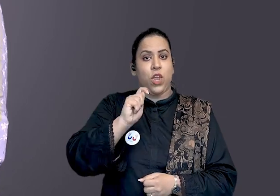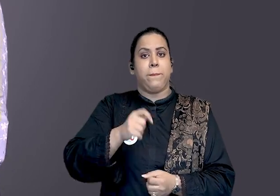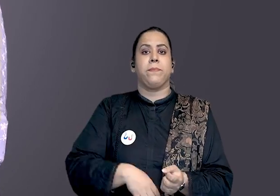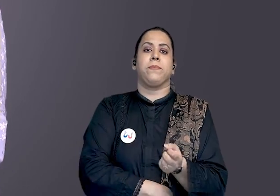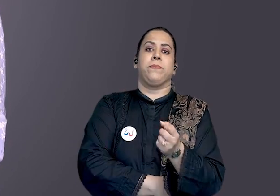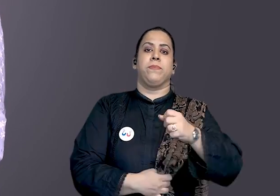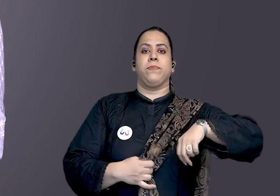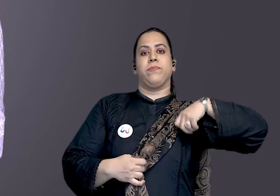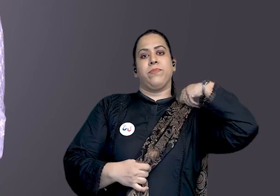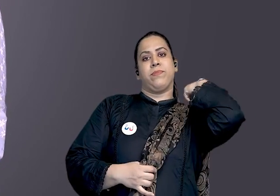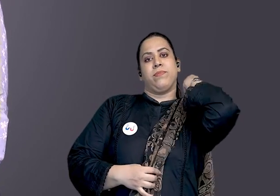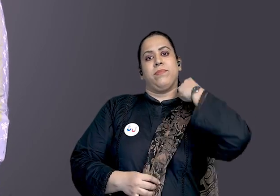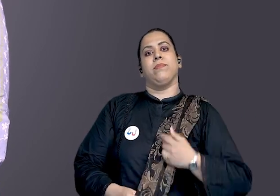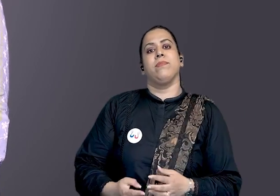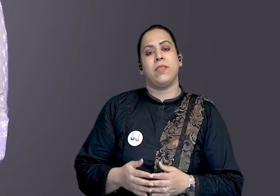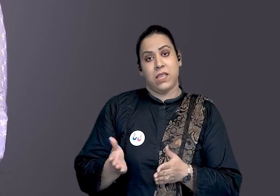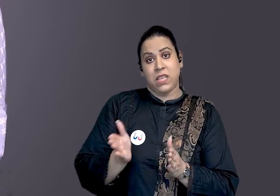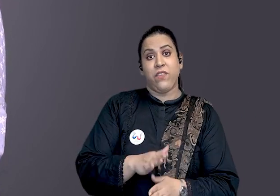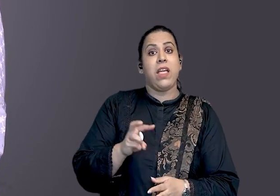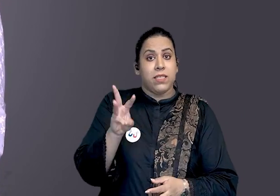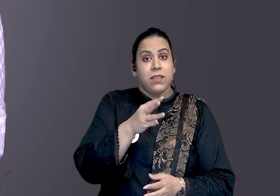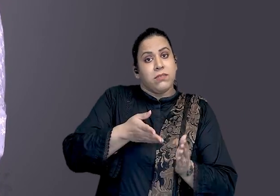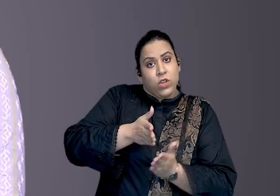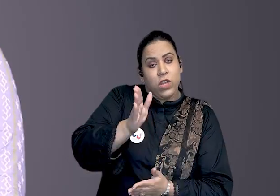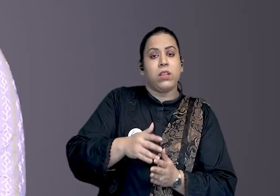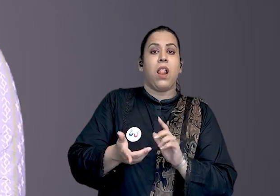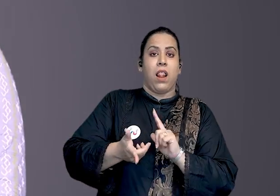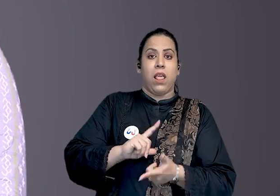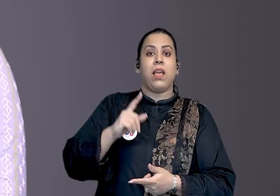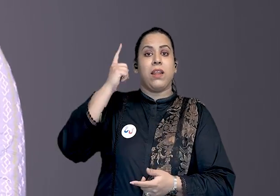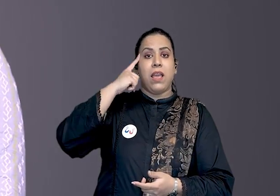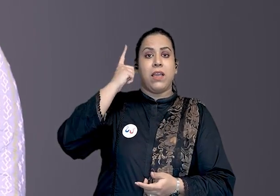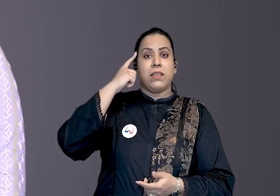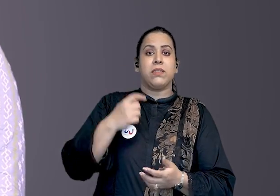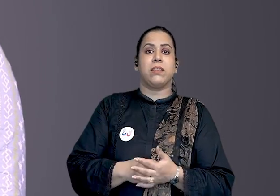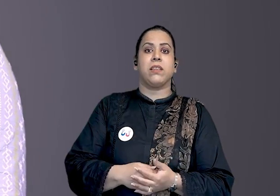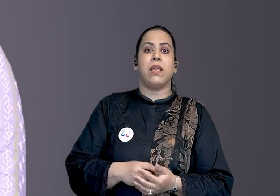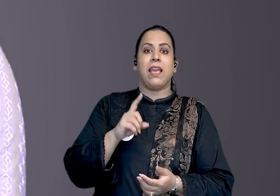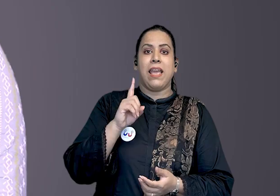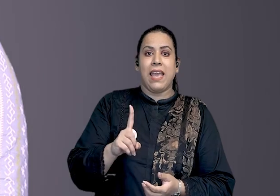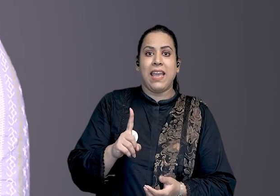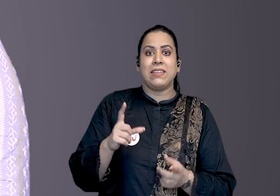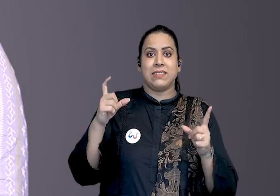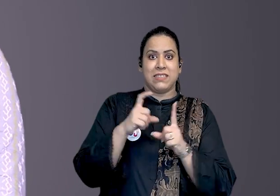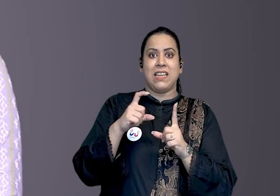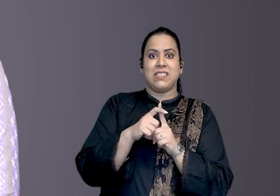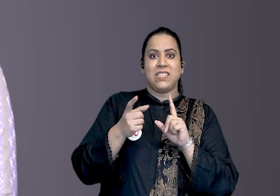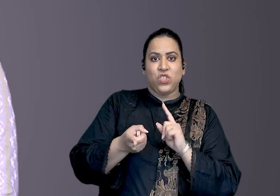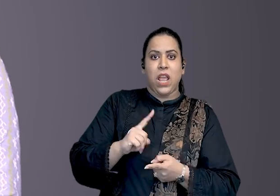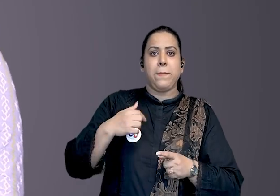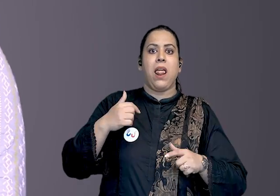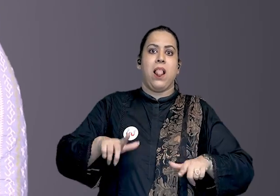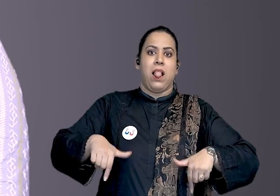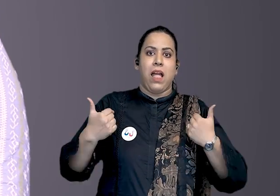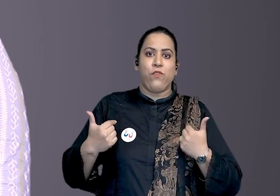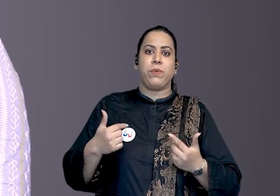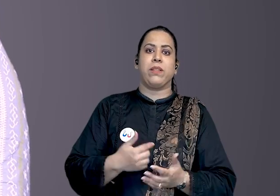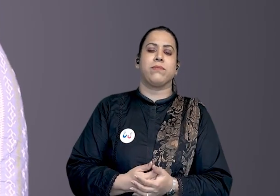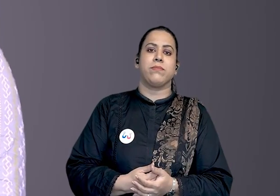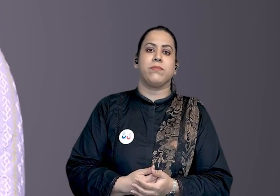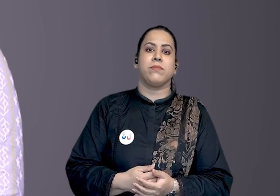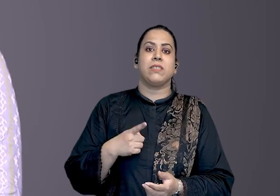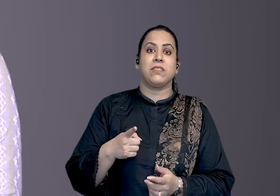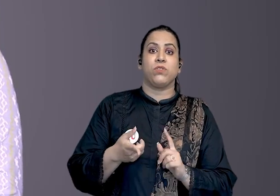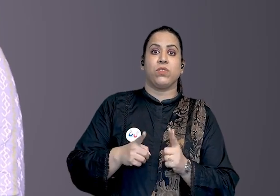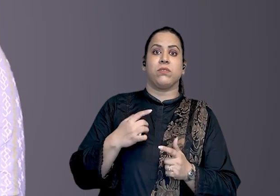द गवर्नमेंट जॉब एंड देयर वर थिंग्स गोइंग ऑन. लेकिन आई थिंक जो बहुत एक ड्रास्टिक चेंज मेरी लाइफ में आती